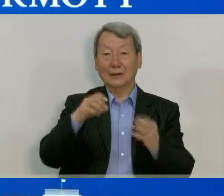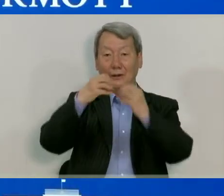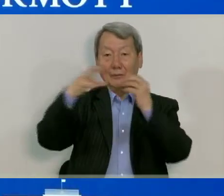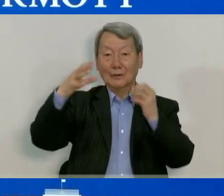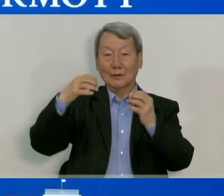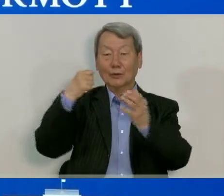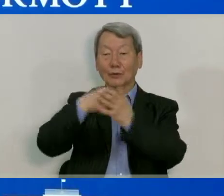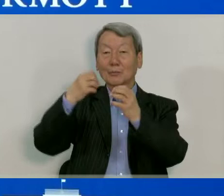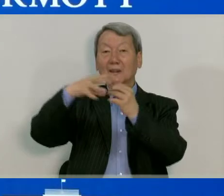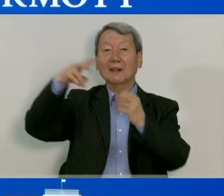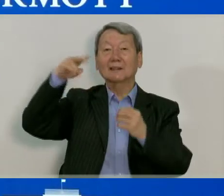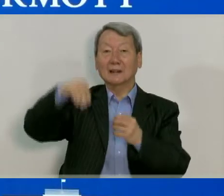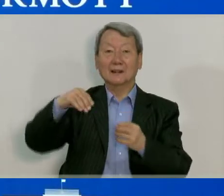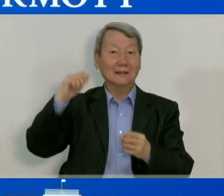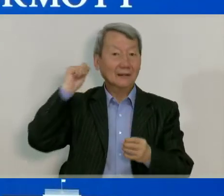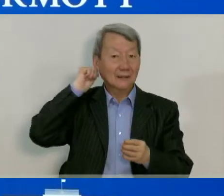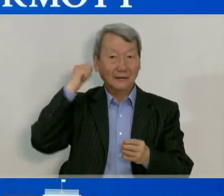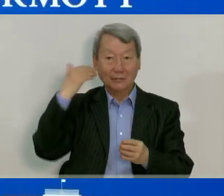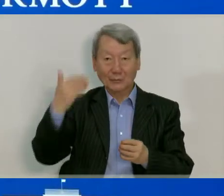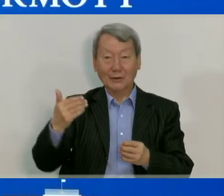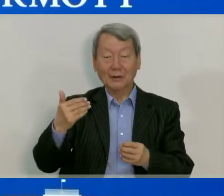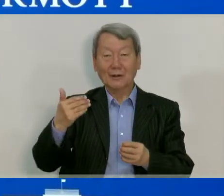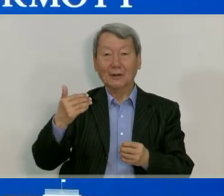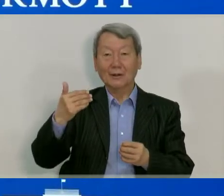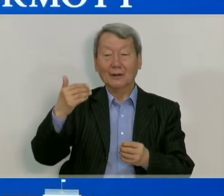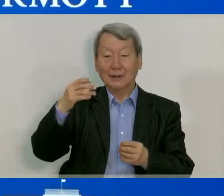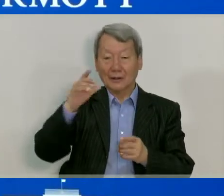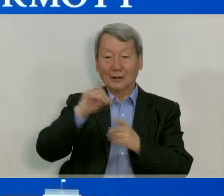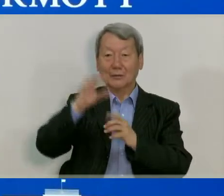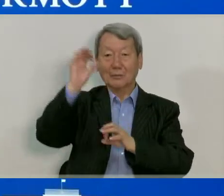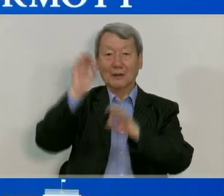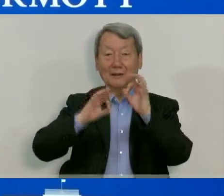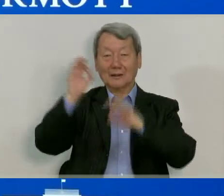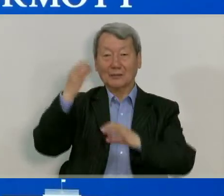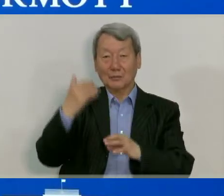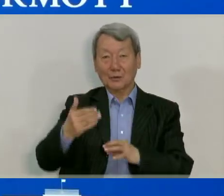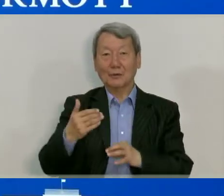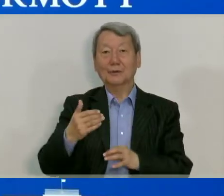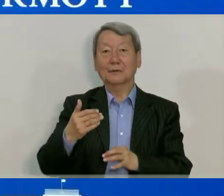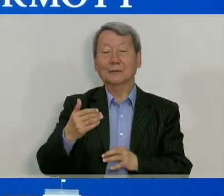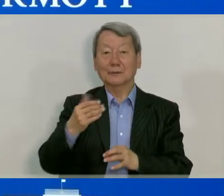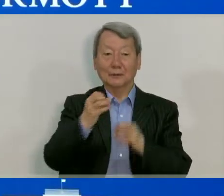15 жашка чейинкилердин жана доля деп коет, ошол